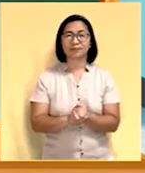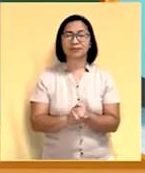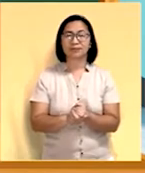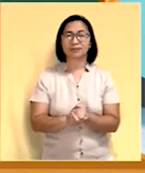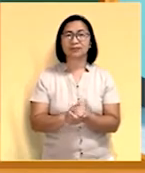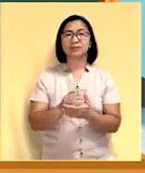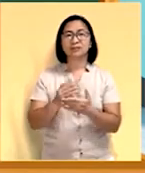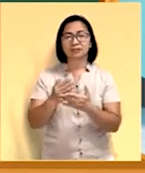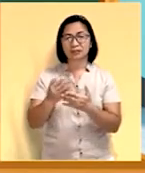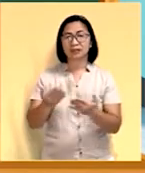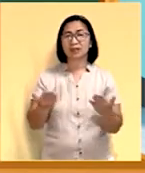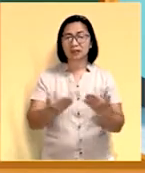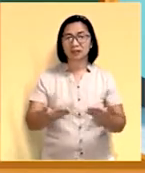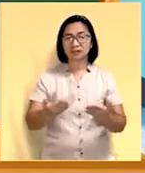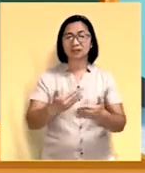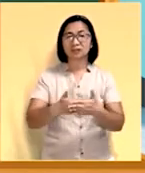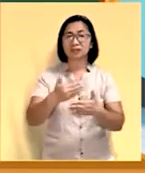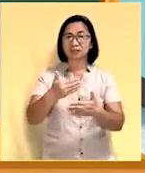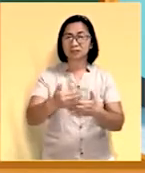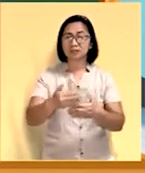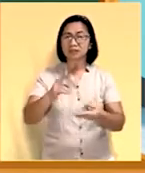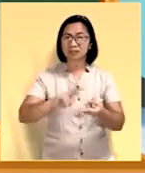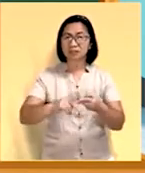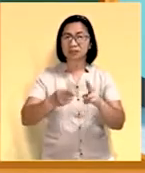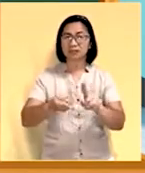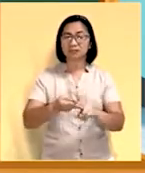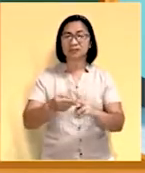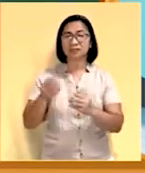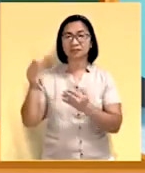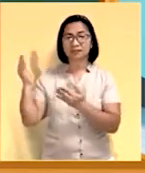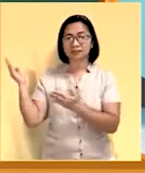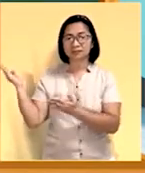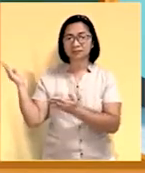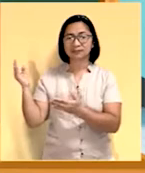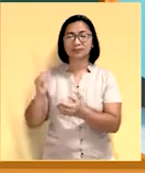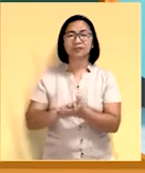1,244. Narito pa ang susunod na mga numbers.